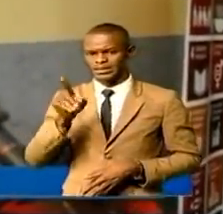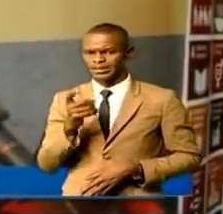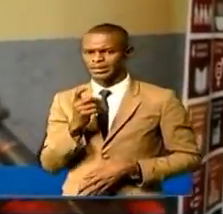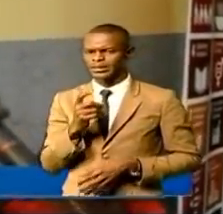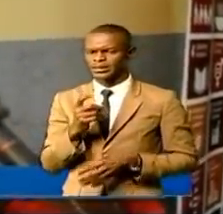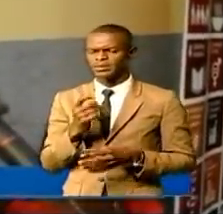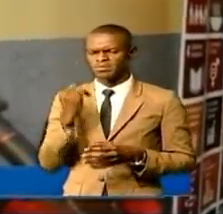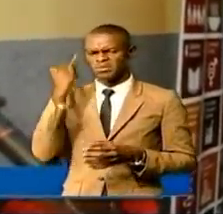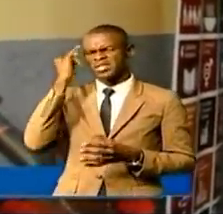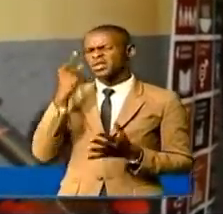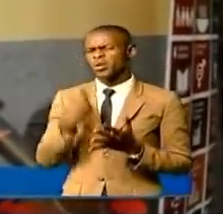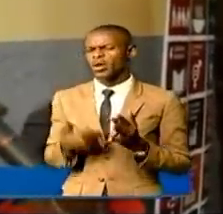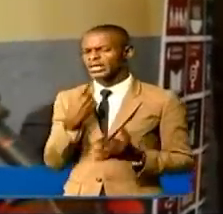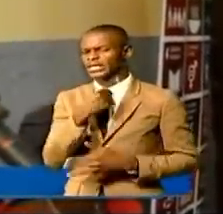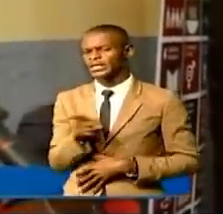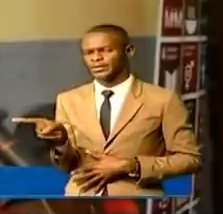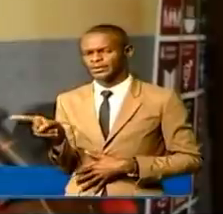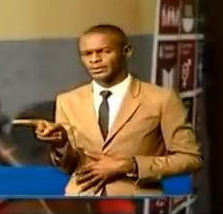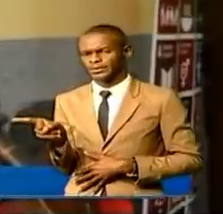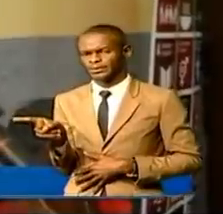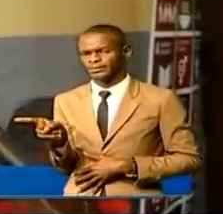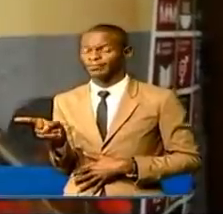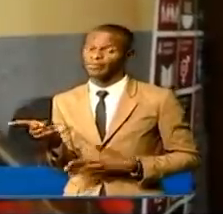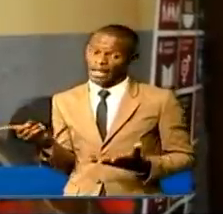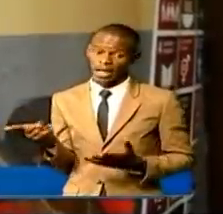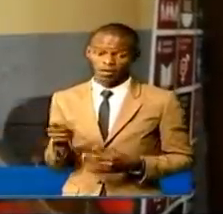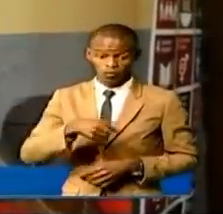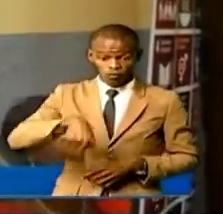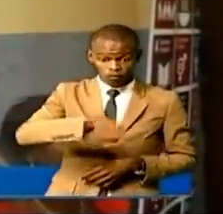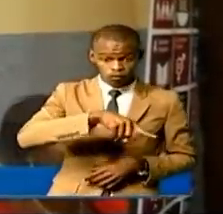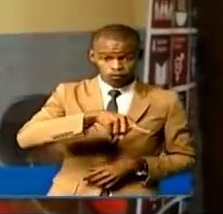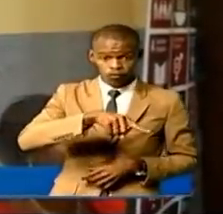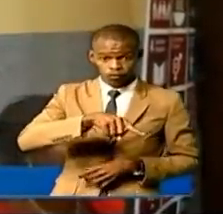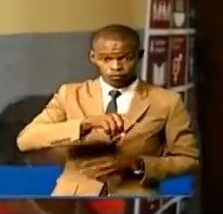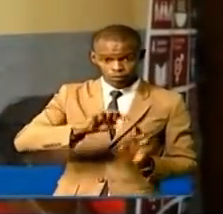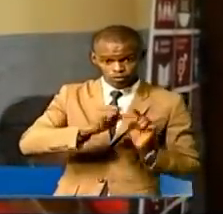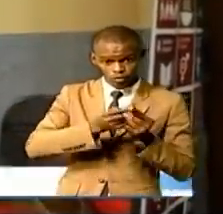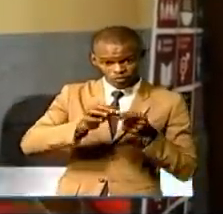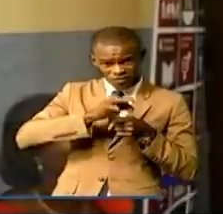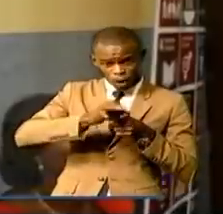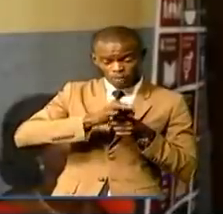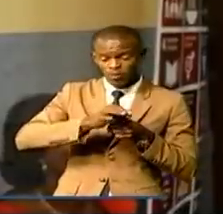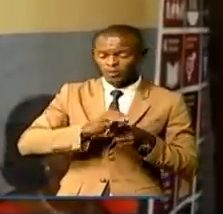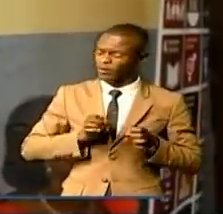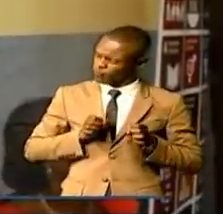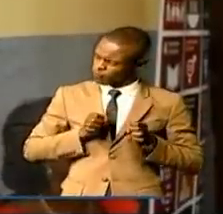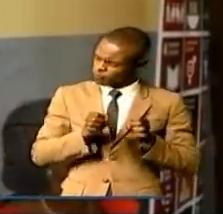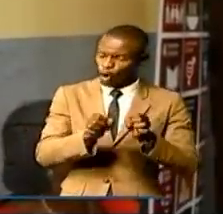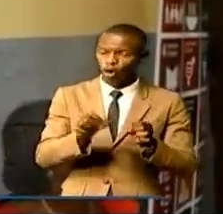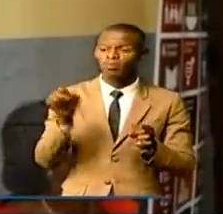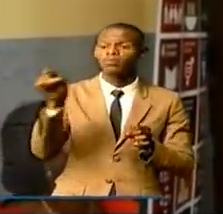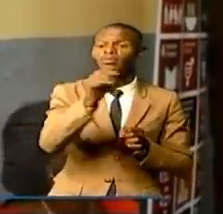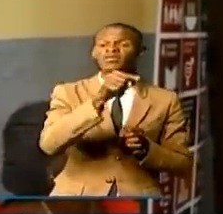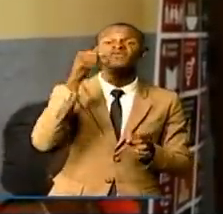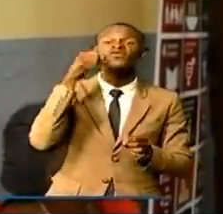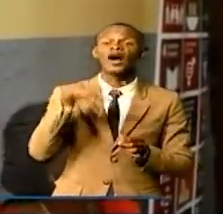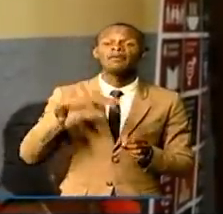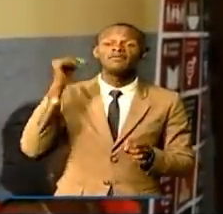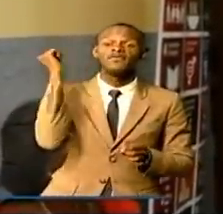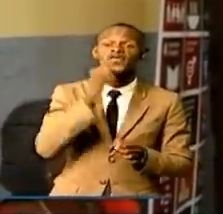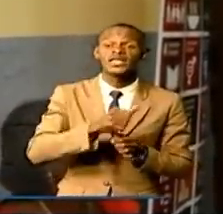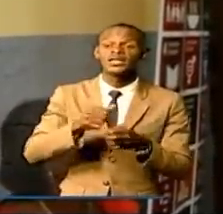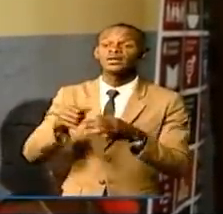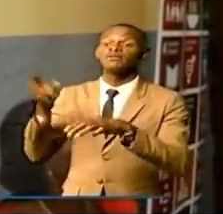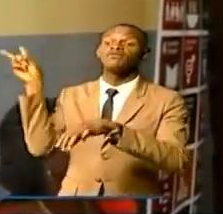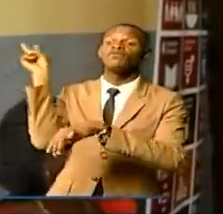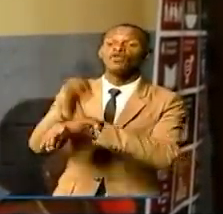Kinshasa, mais également aucun homme et aucun garçon de la ville de Kinshasa ne puisse encore connaître les violences basées